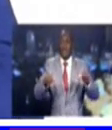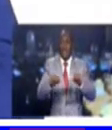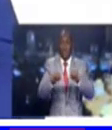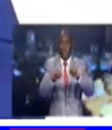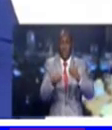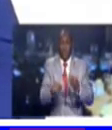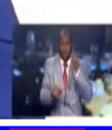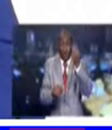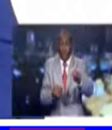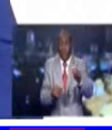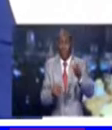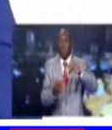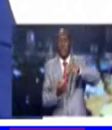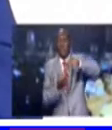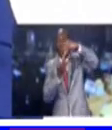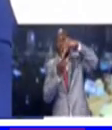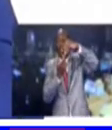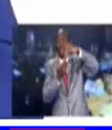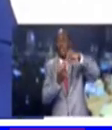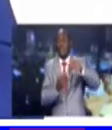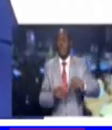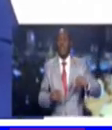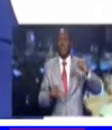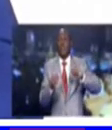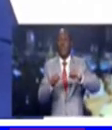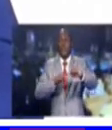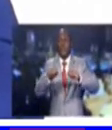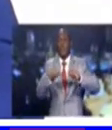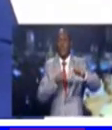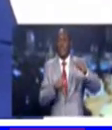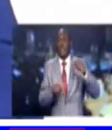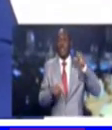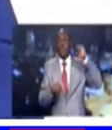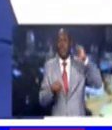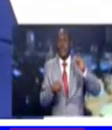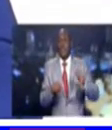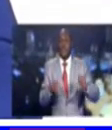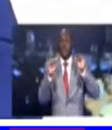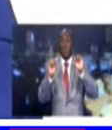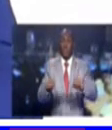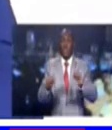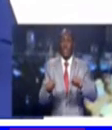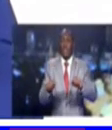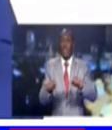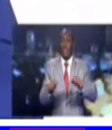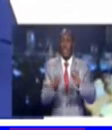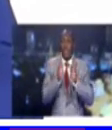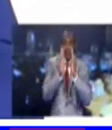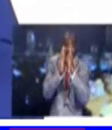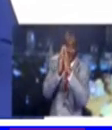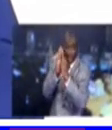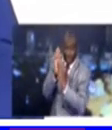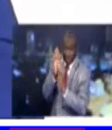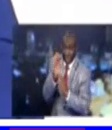donneront en particulier aux autorités administratives compétentes le pouvoir de réglementer